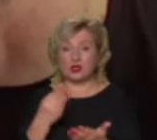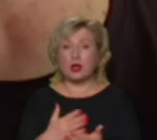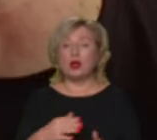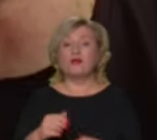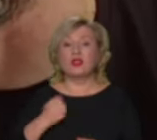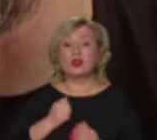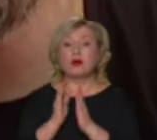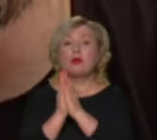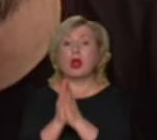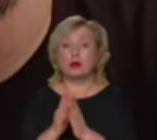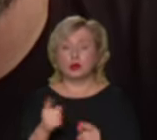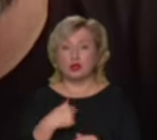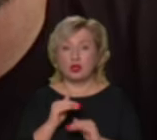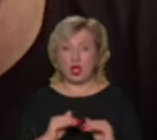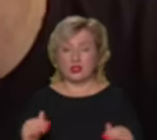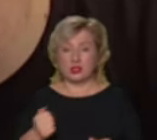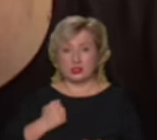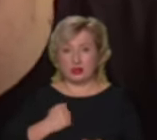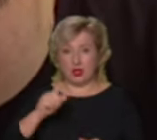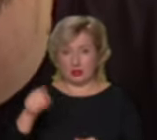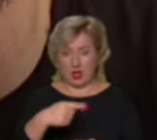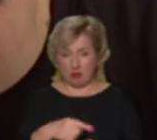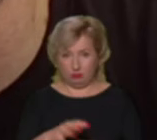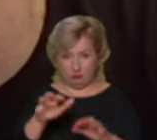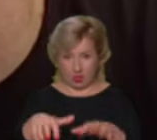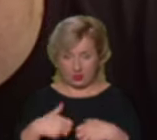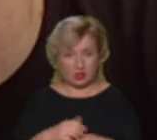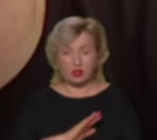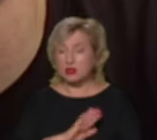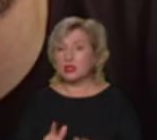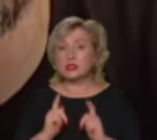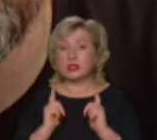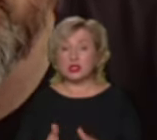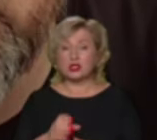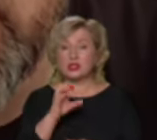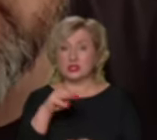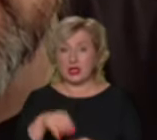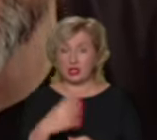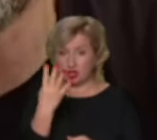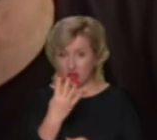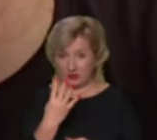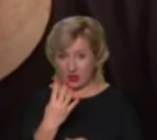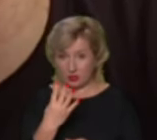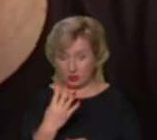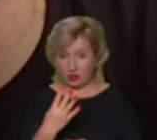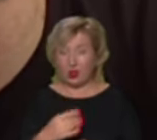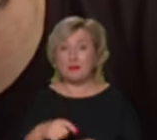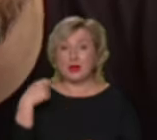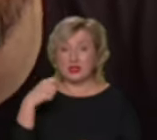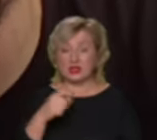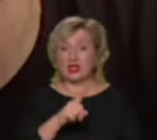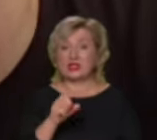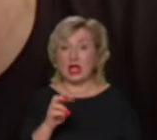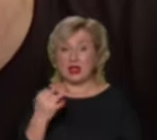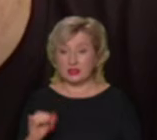бо вони хочуть наших діточок в армію забрати. Та ні. Згідно статті 4, з якої я почав, президент Зеленський, закону